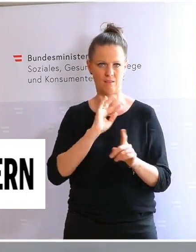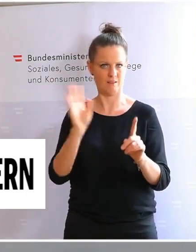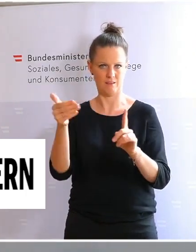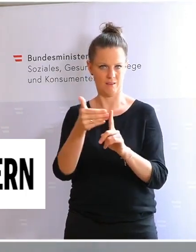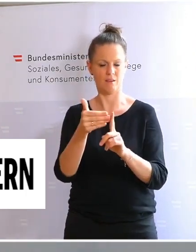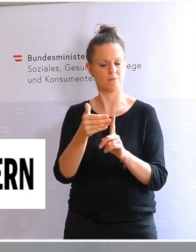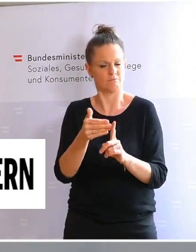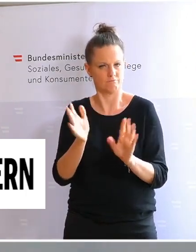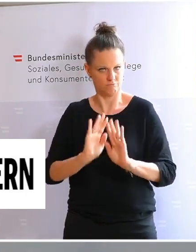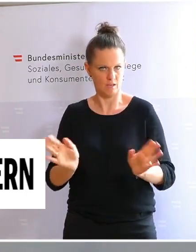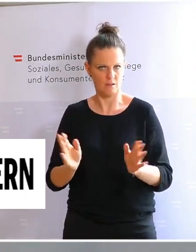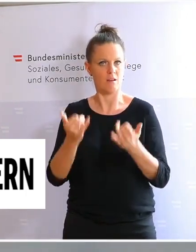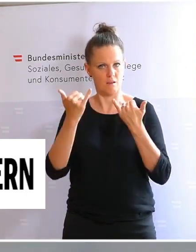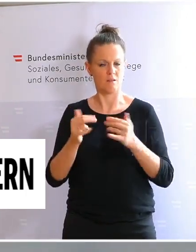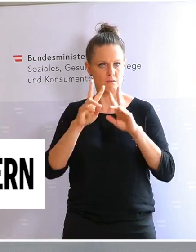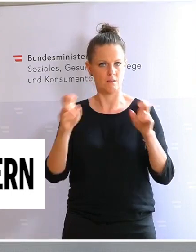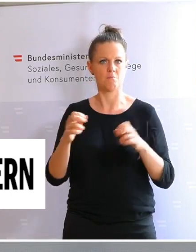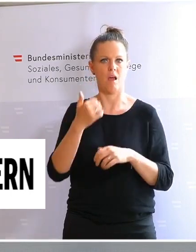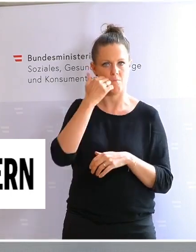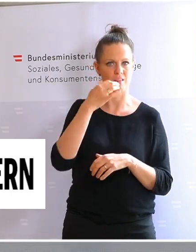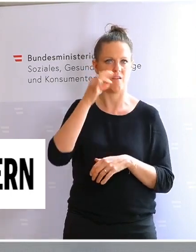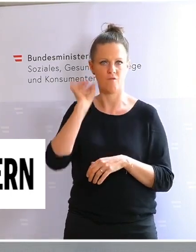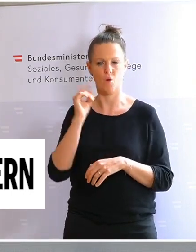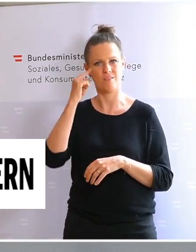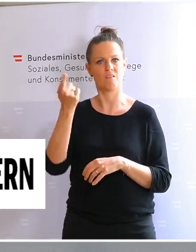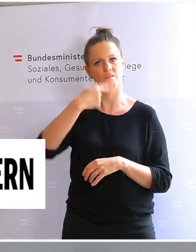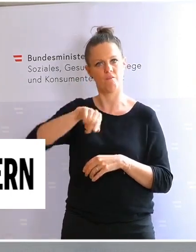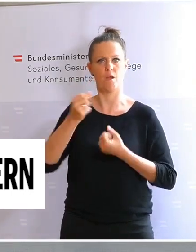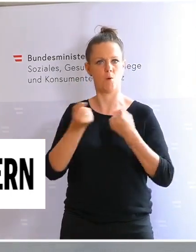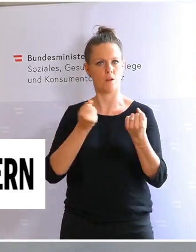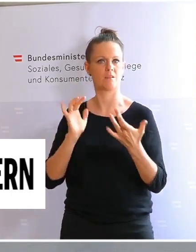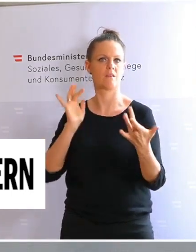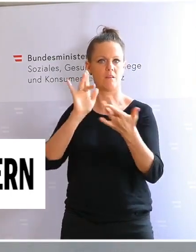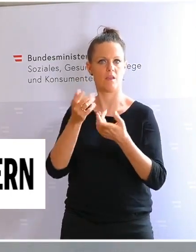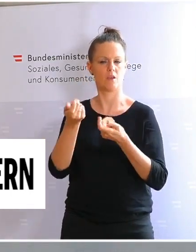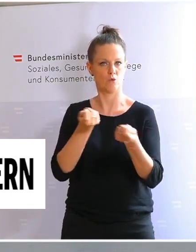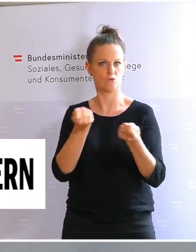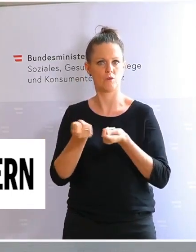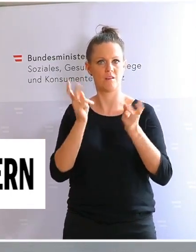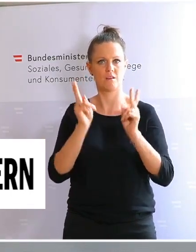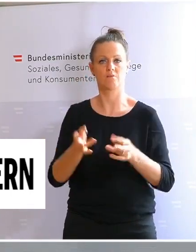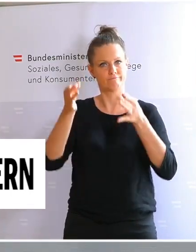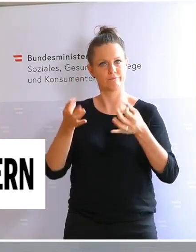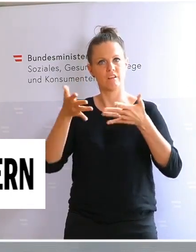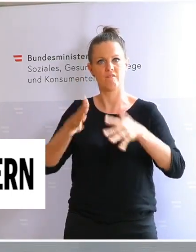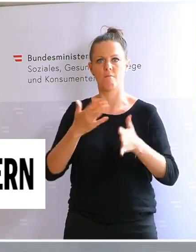Es geht hier darum, dass Männer Frauen töten und was wir als Politik dagegen machen. Und ich möchte zu dem konkreten Fall nicht weiter Stellung nehmen.